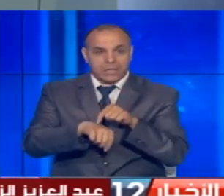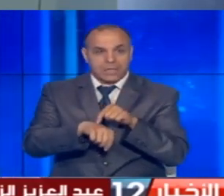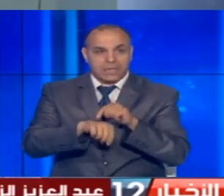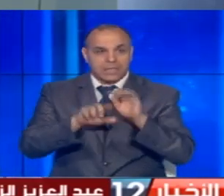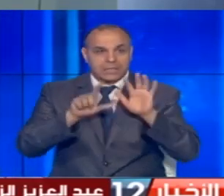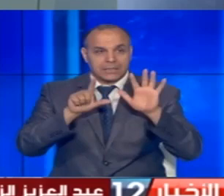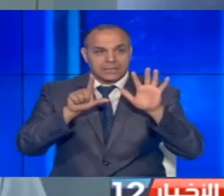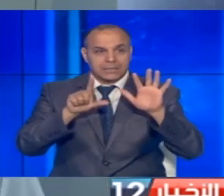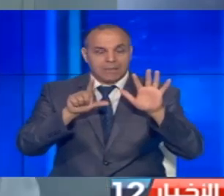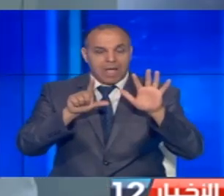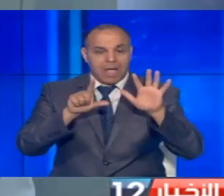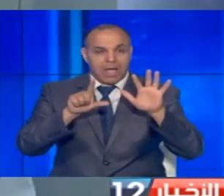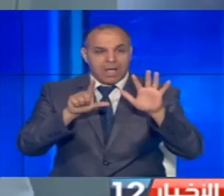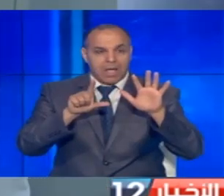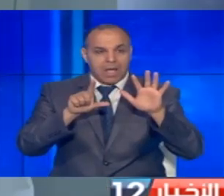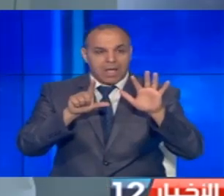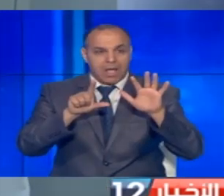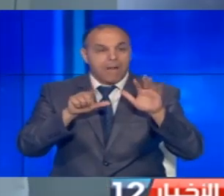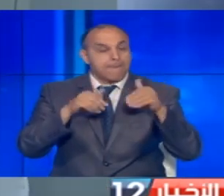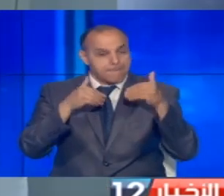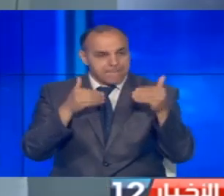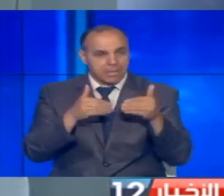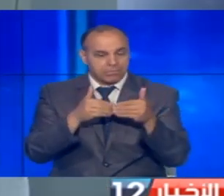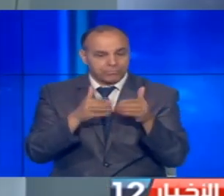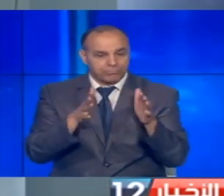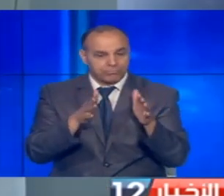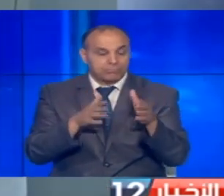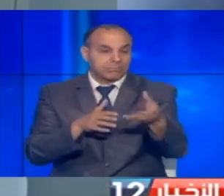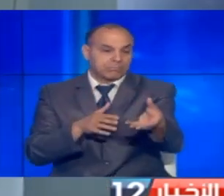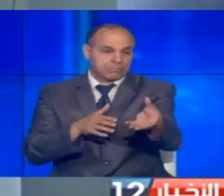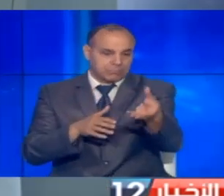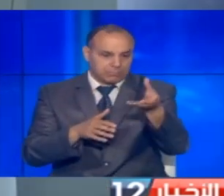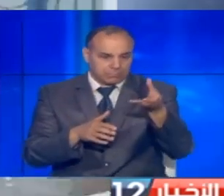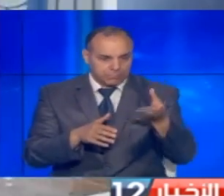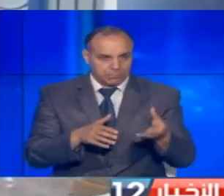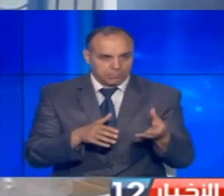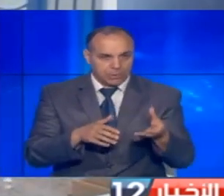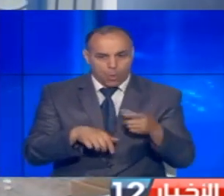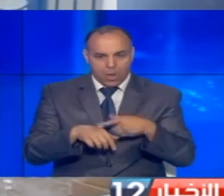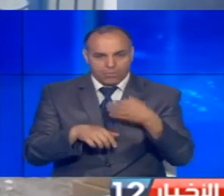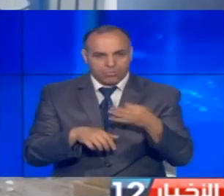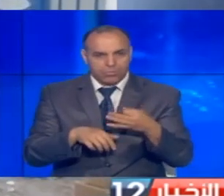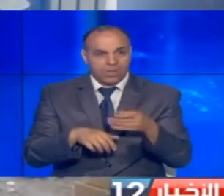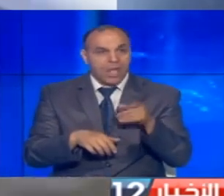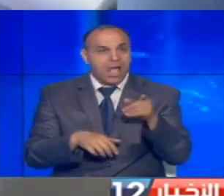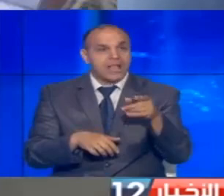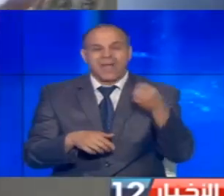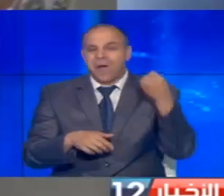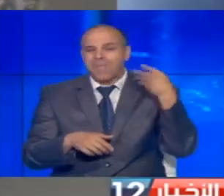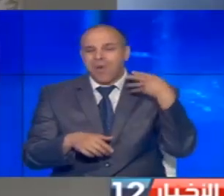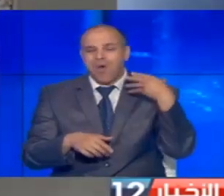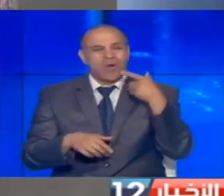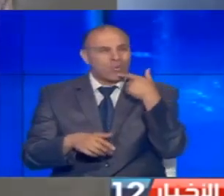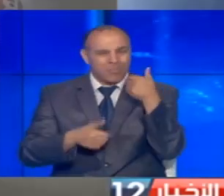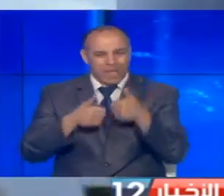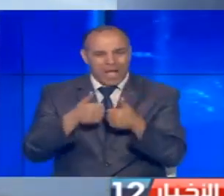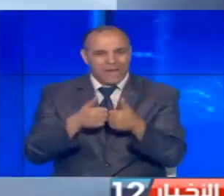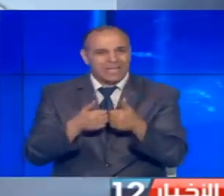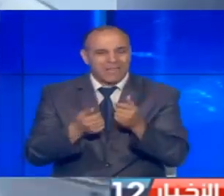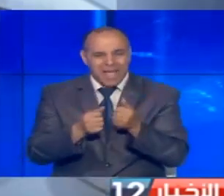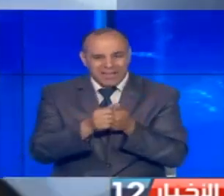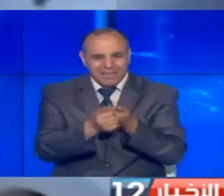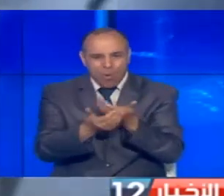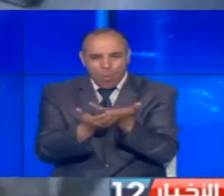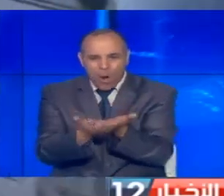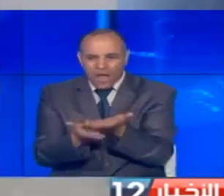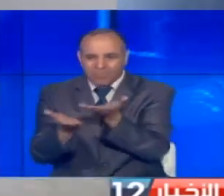الساعة 7 باش يتسنى لإجراء الاختبارات في أفضل الأوقات. العملية البيضاء لتأمين مسالك توزيع